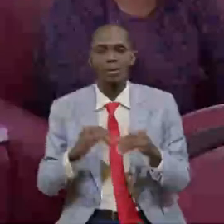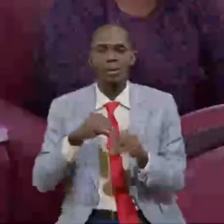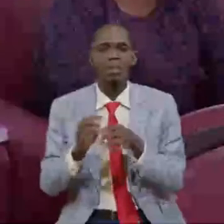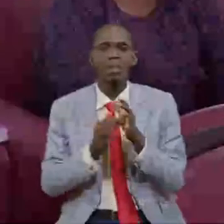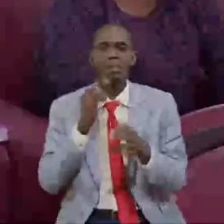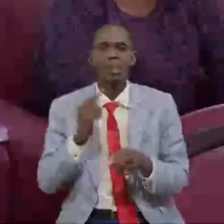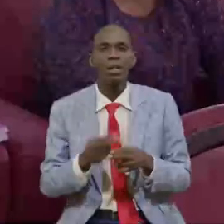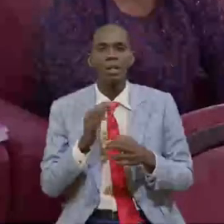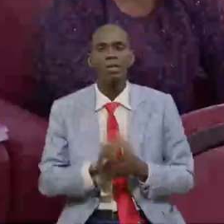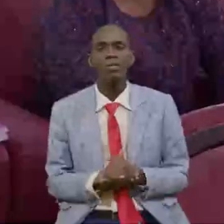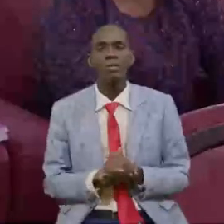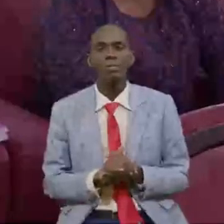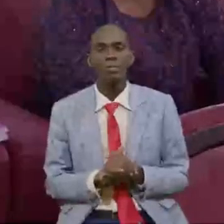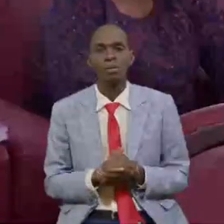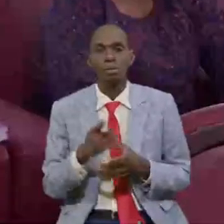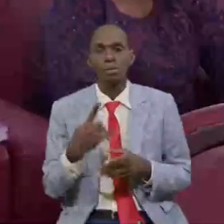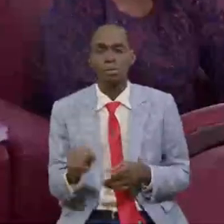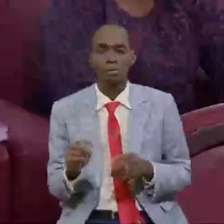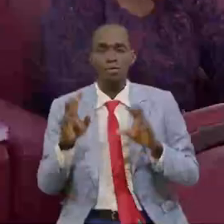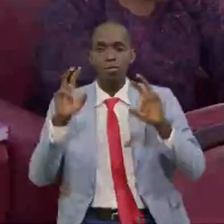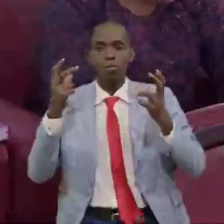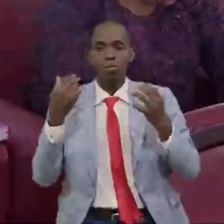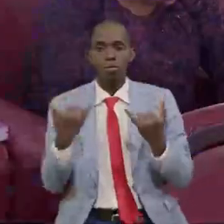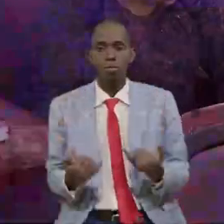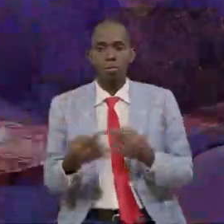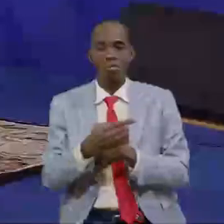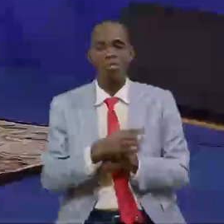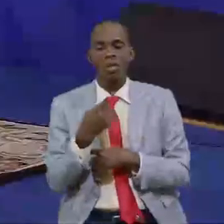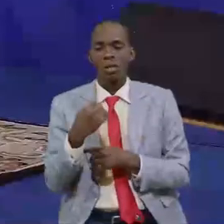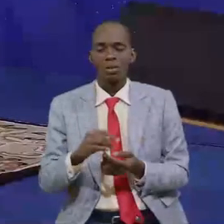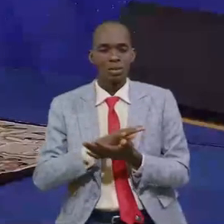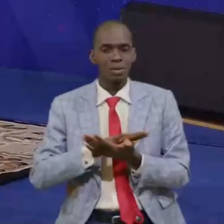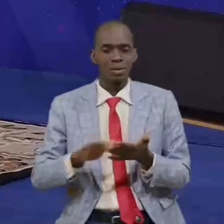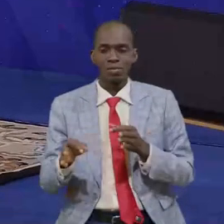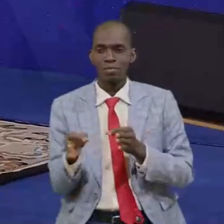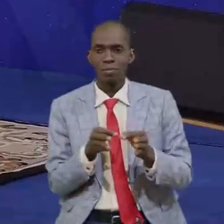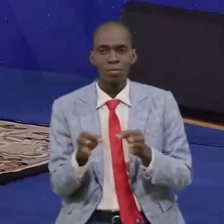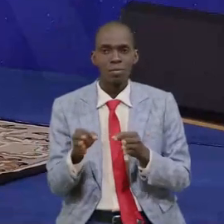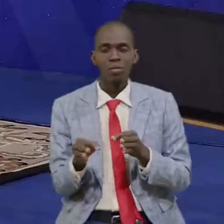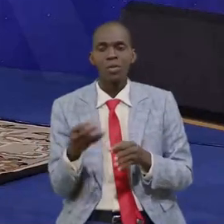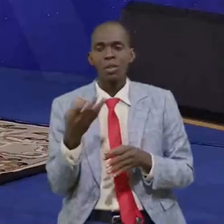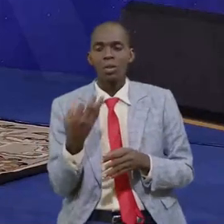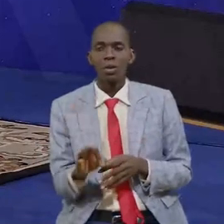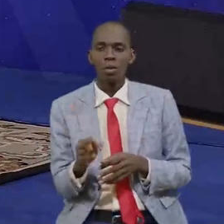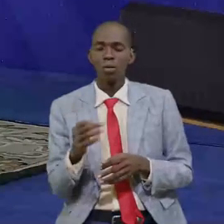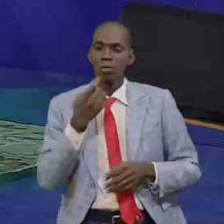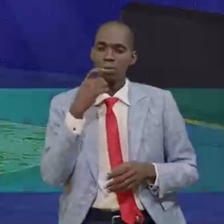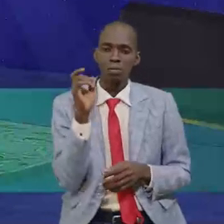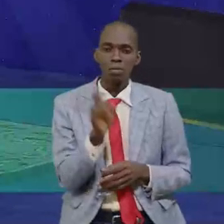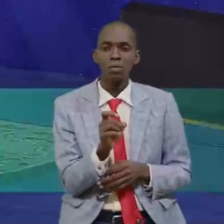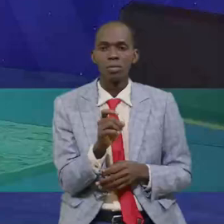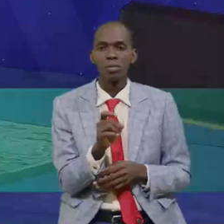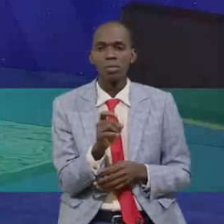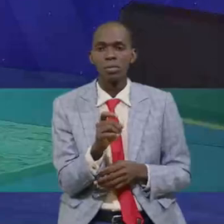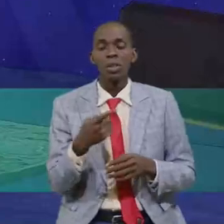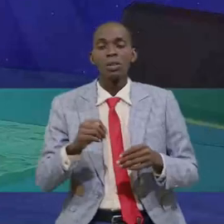Jésus. Le thème donc de ce matin, le mandat explicite du ministère de la foi jusqu'à